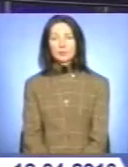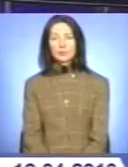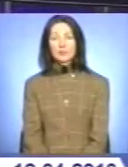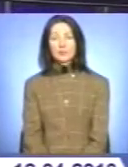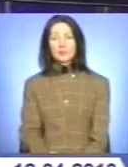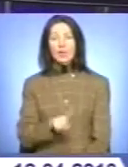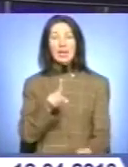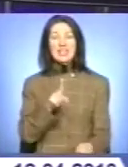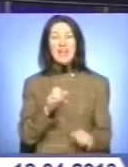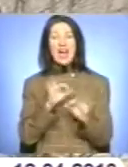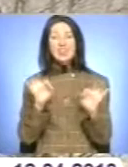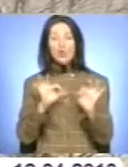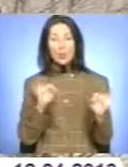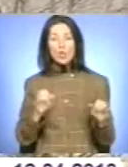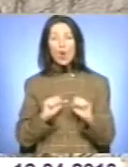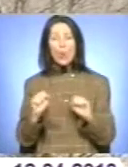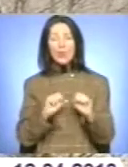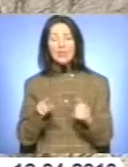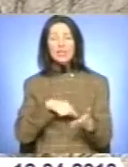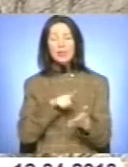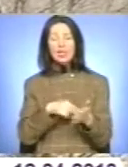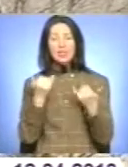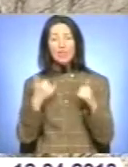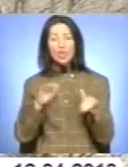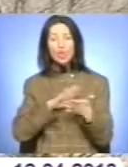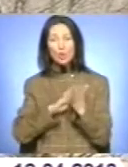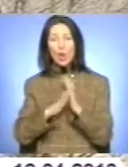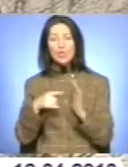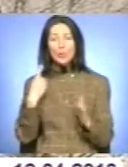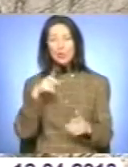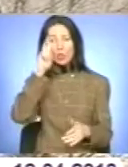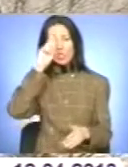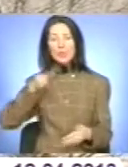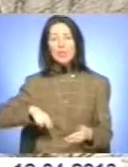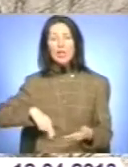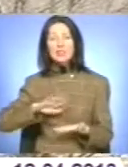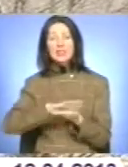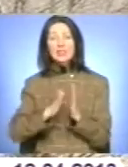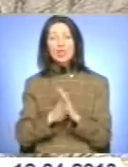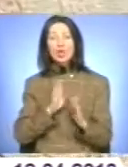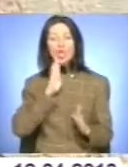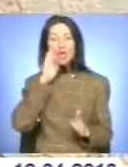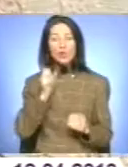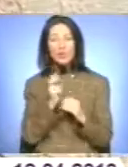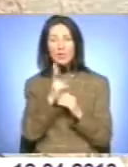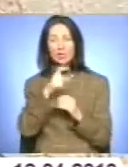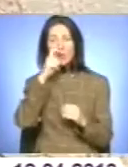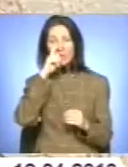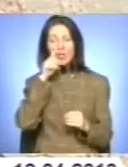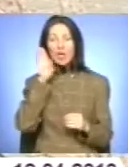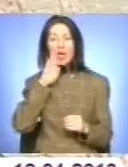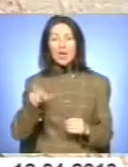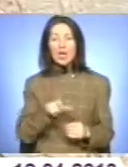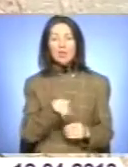За інформацією управління з питань надзвичайних ситуацій обласної державної адміністрації, станом на ранок 12 квітня на Дністрі